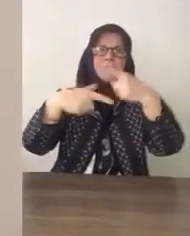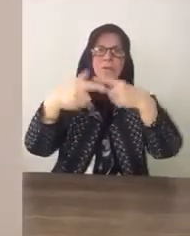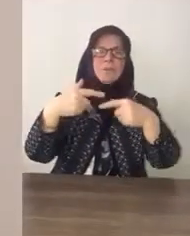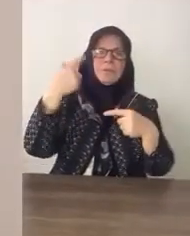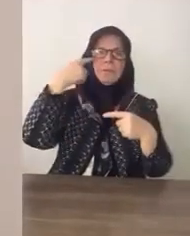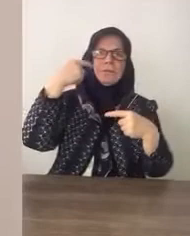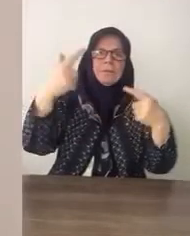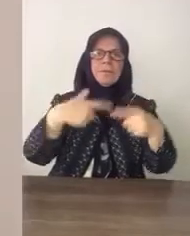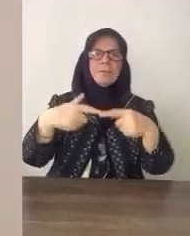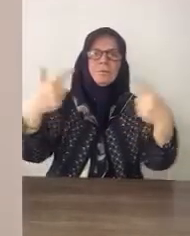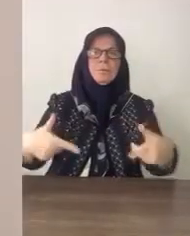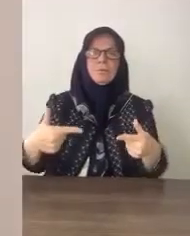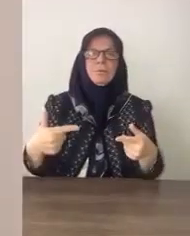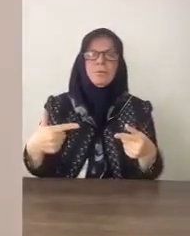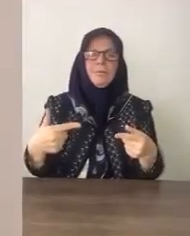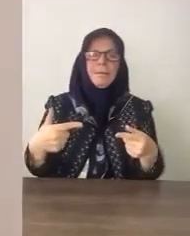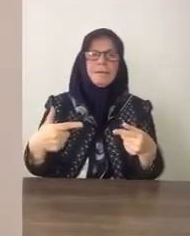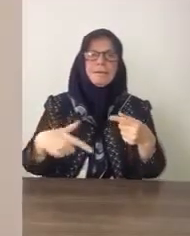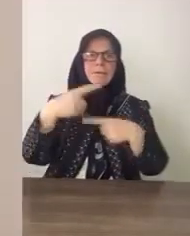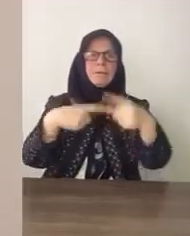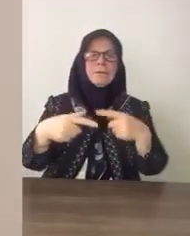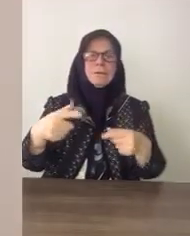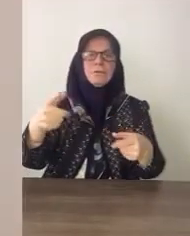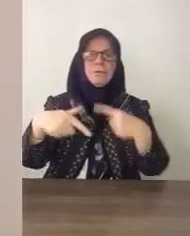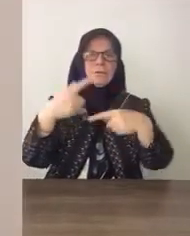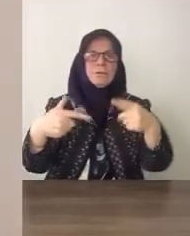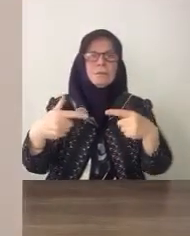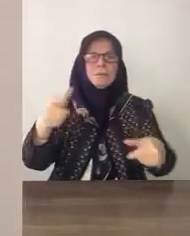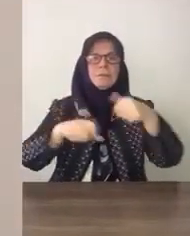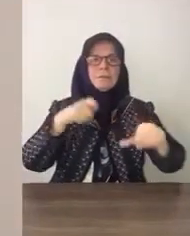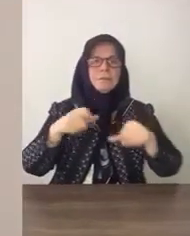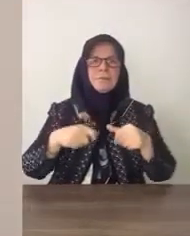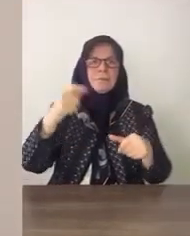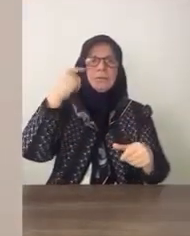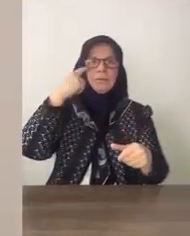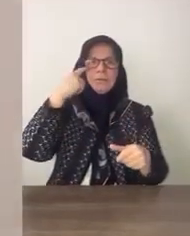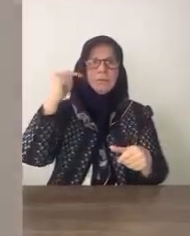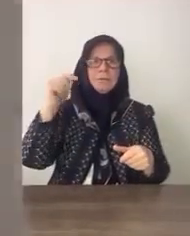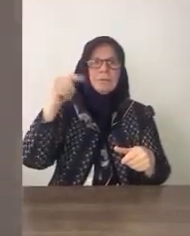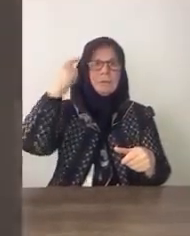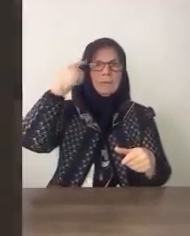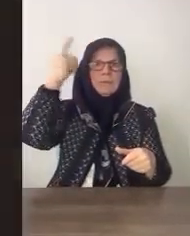gibi görmemize sebep olur. Sonraki deneylerimizde görüşmek üzere. Bilimle kalın.